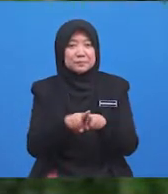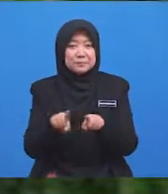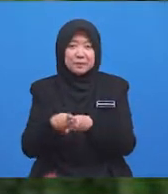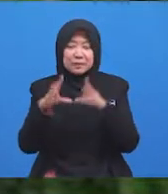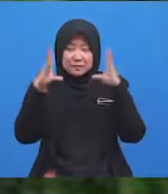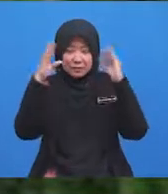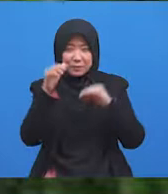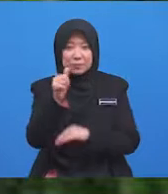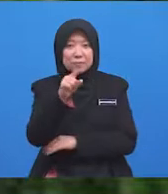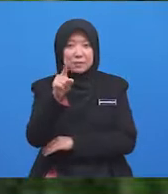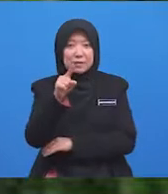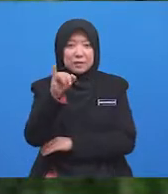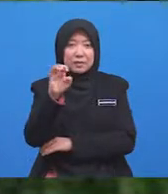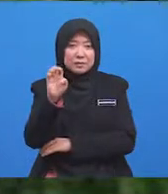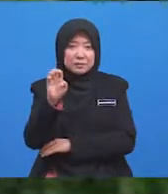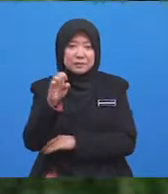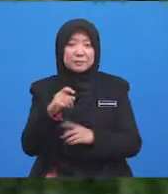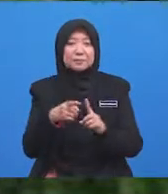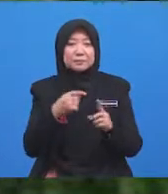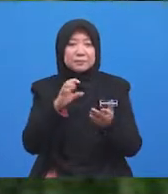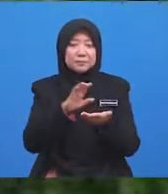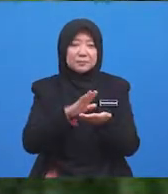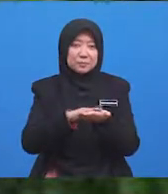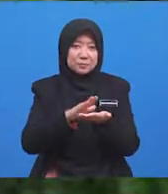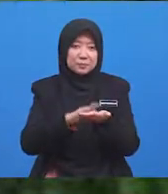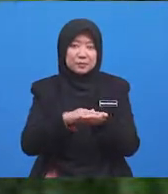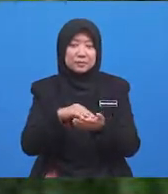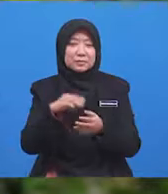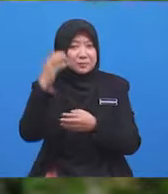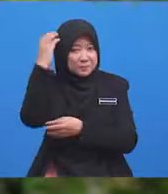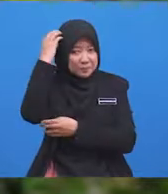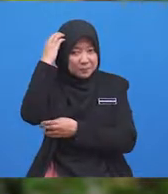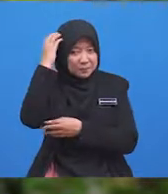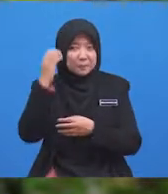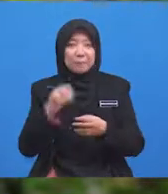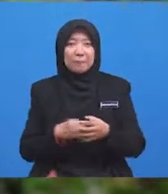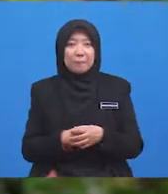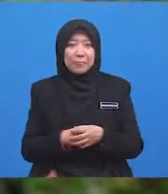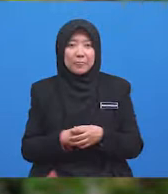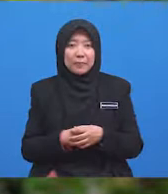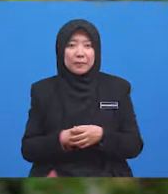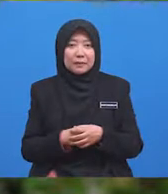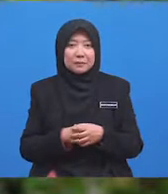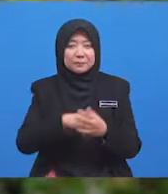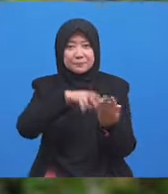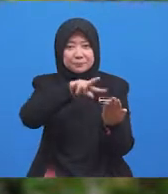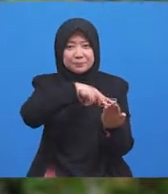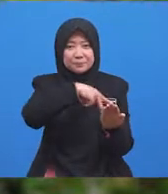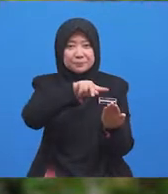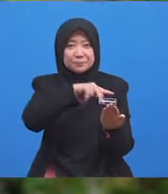ciego Azi dari SMK Taman melawati Gombak mawar di taman